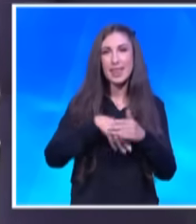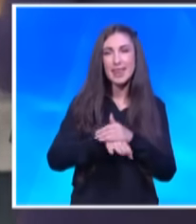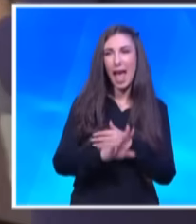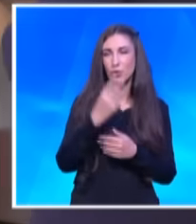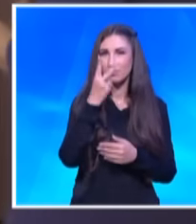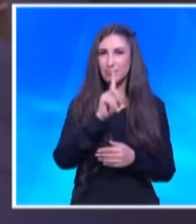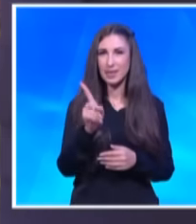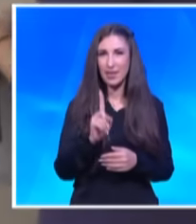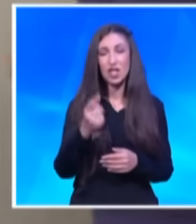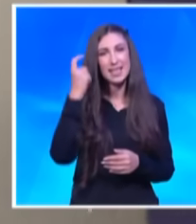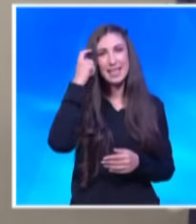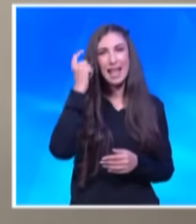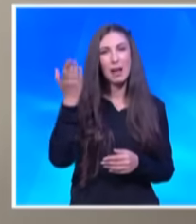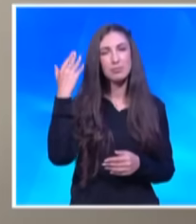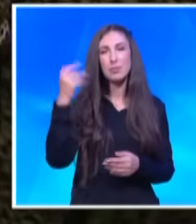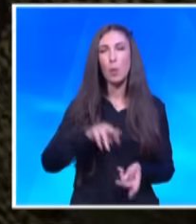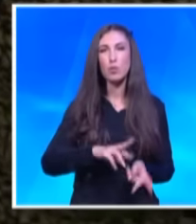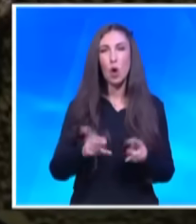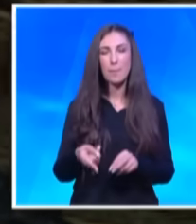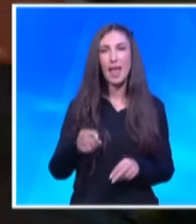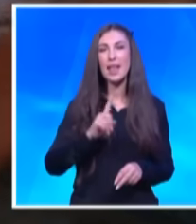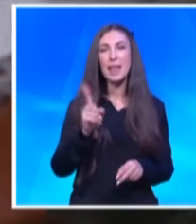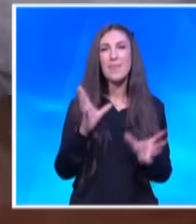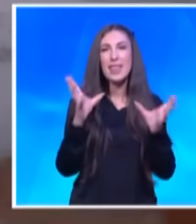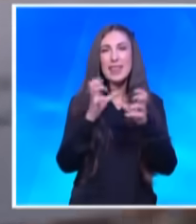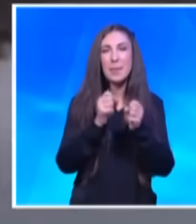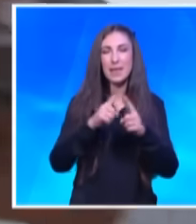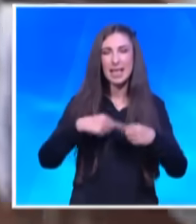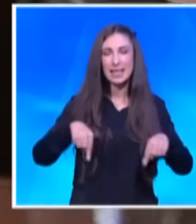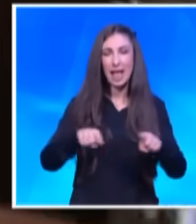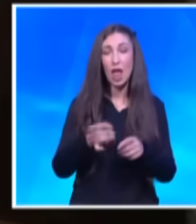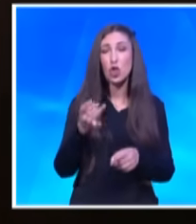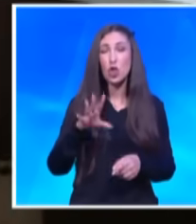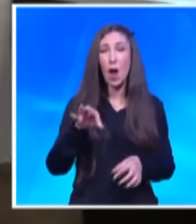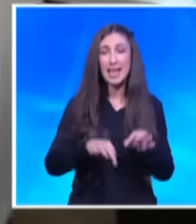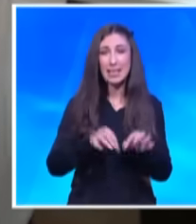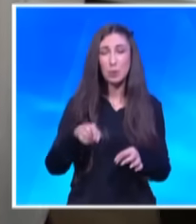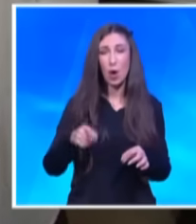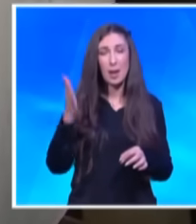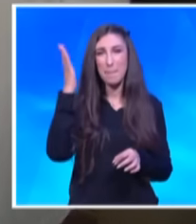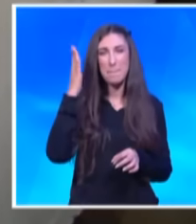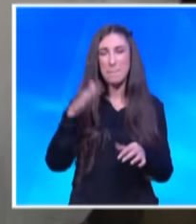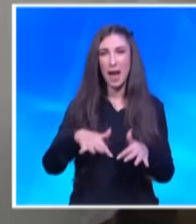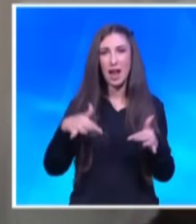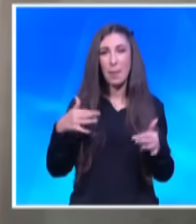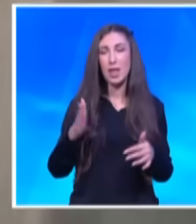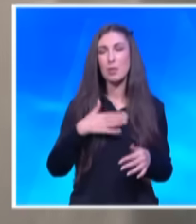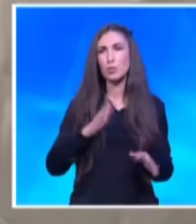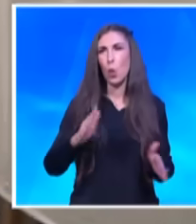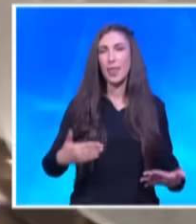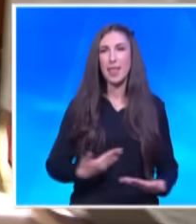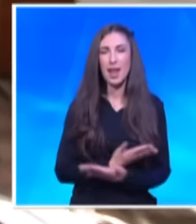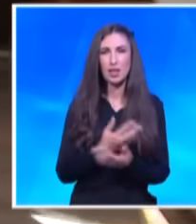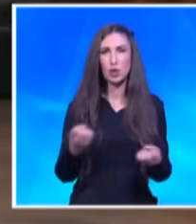на вота ни. Знаете, след промените те заместиха тъмната стаичка, но на изборите за парламент през пролета се стигна до куриози